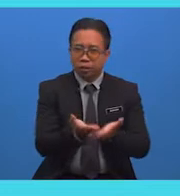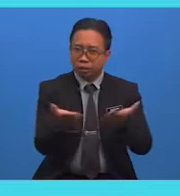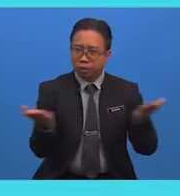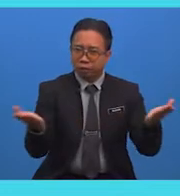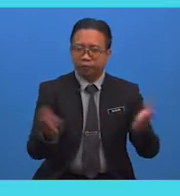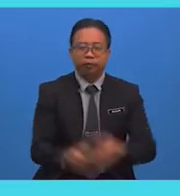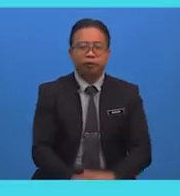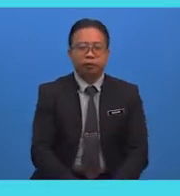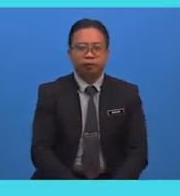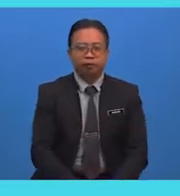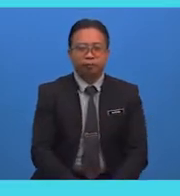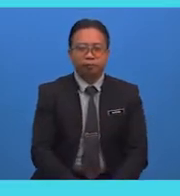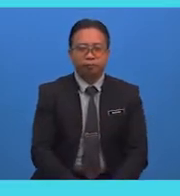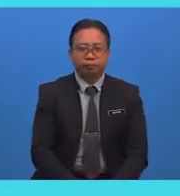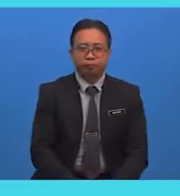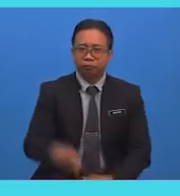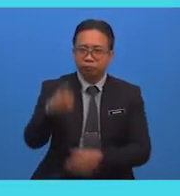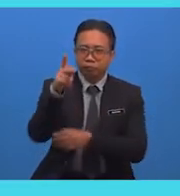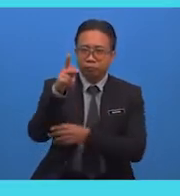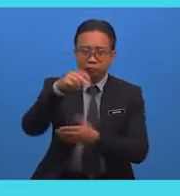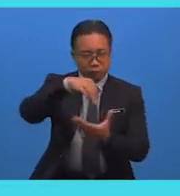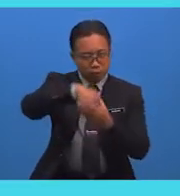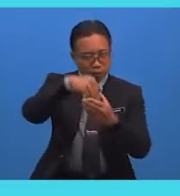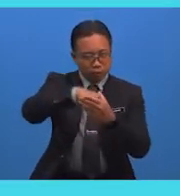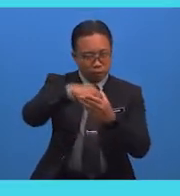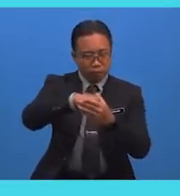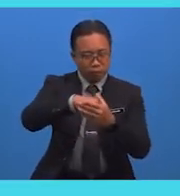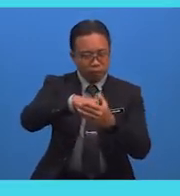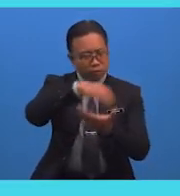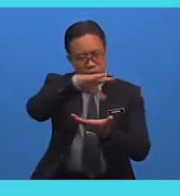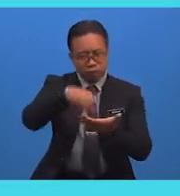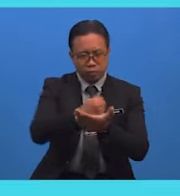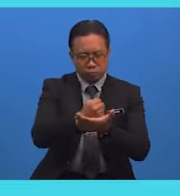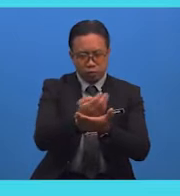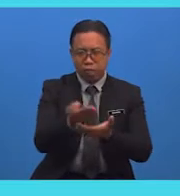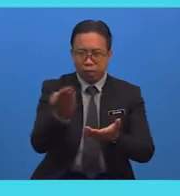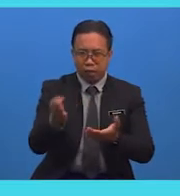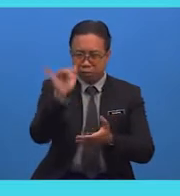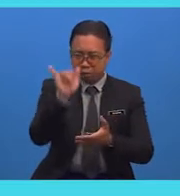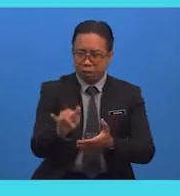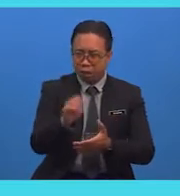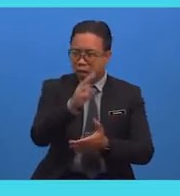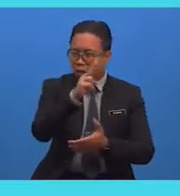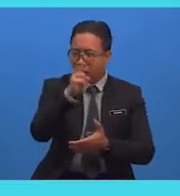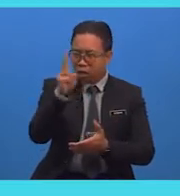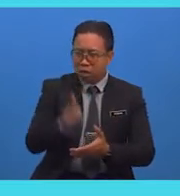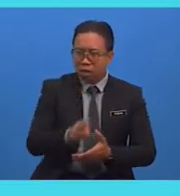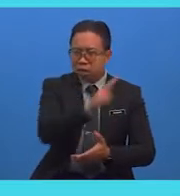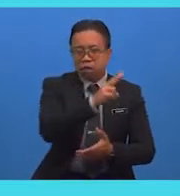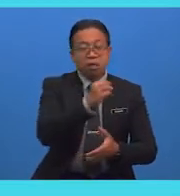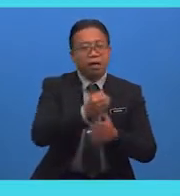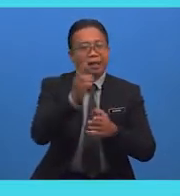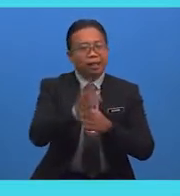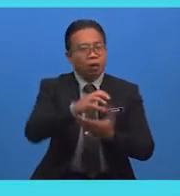dihidangkan, kandungan makanan tersebut adakah semuanya daripada bahan yang halal atau bercampur